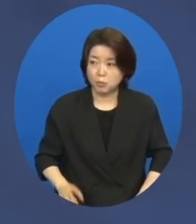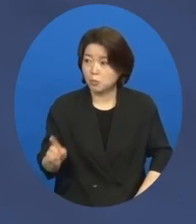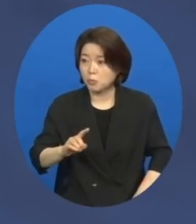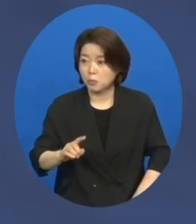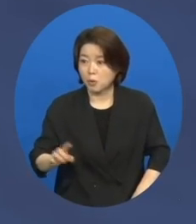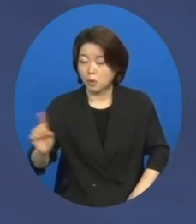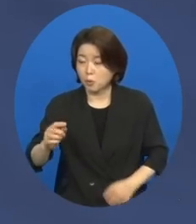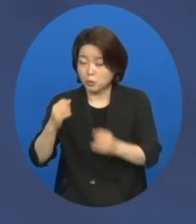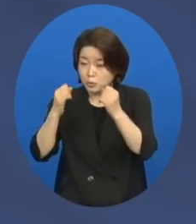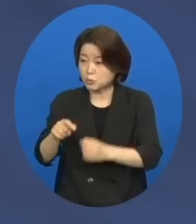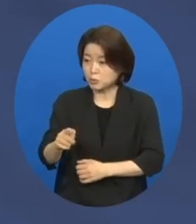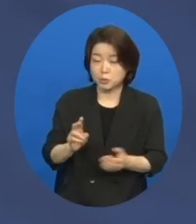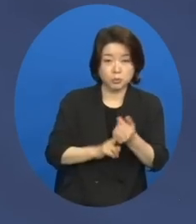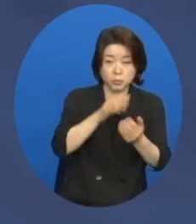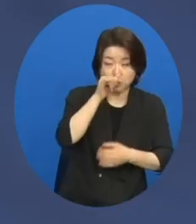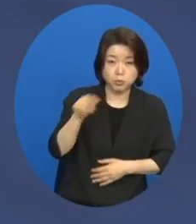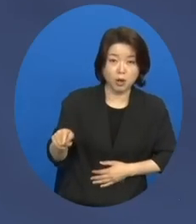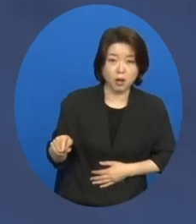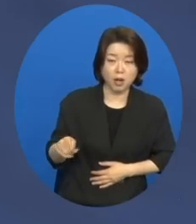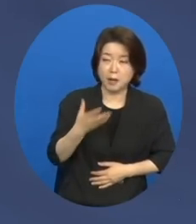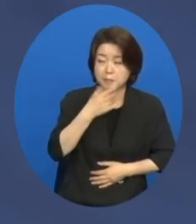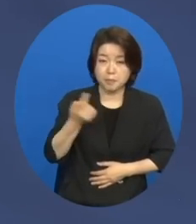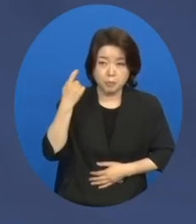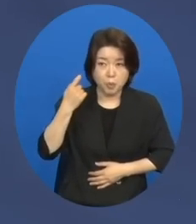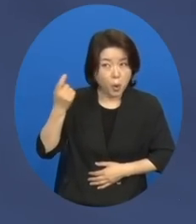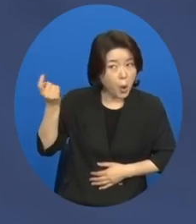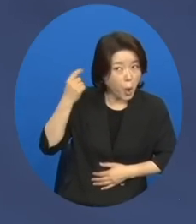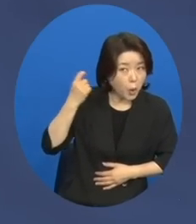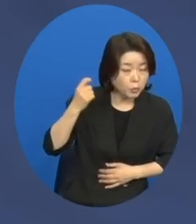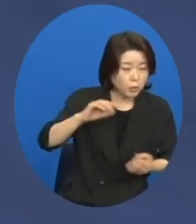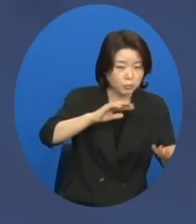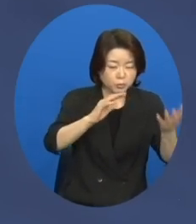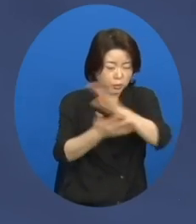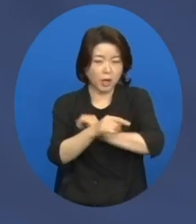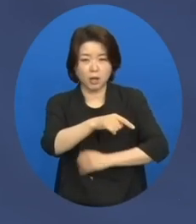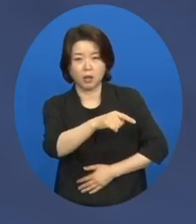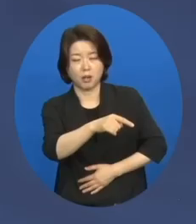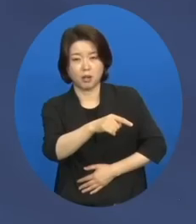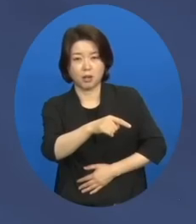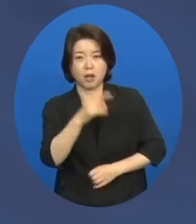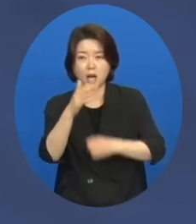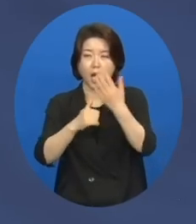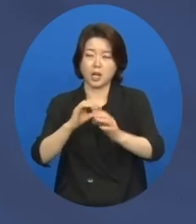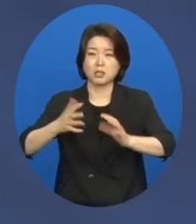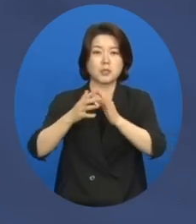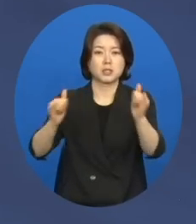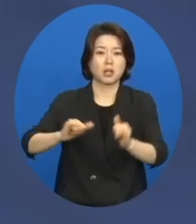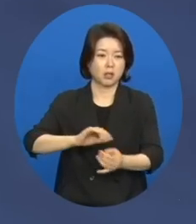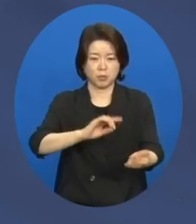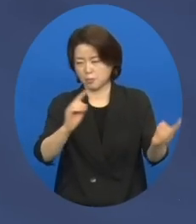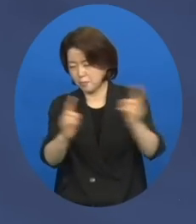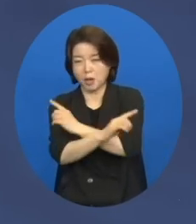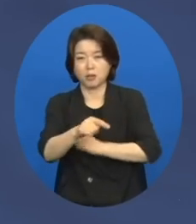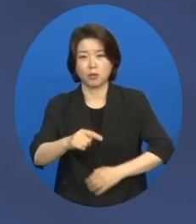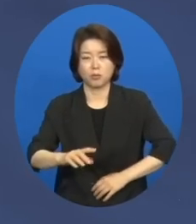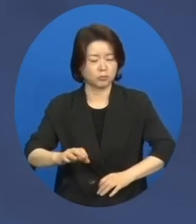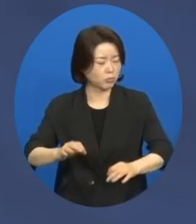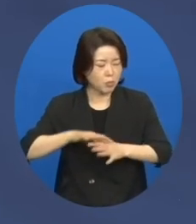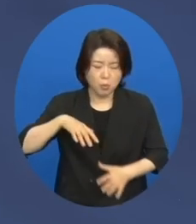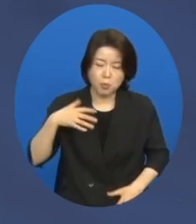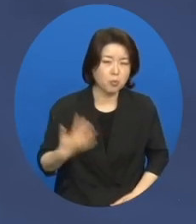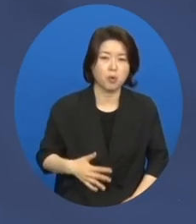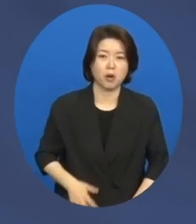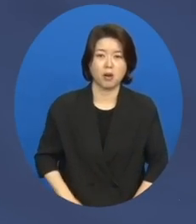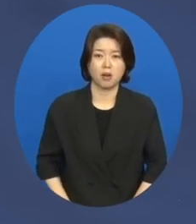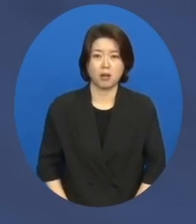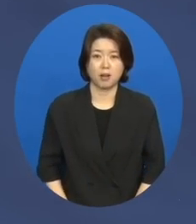이런 존재가 숨어 있었어? 복음을 받고 완전히 뒤집어지고 회가닥 뒤집어져가지고 하나님의 백성이 된 거예요. 놀랍게도,